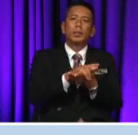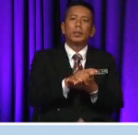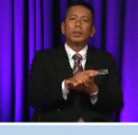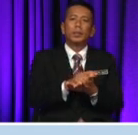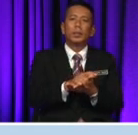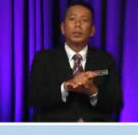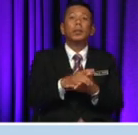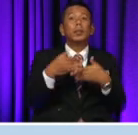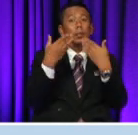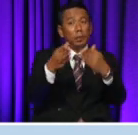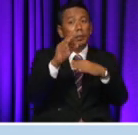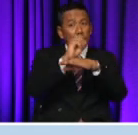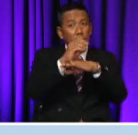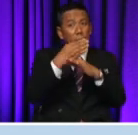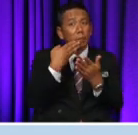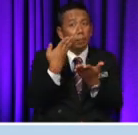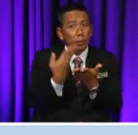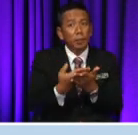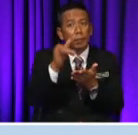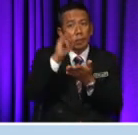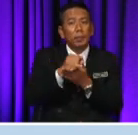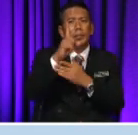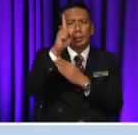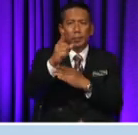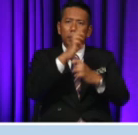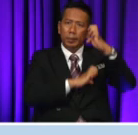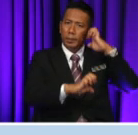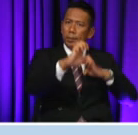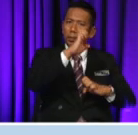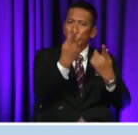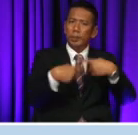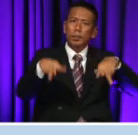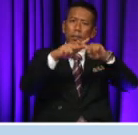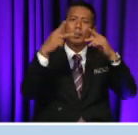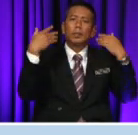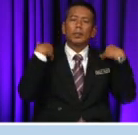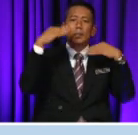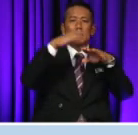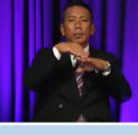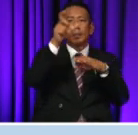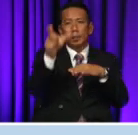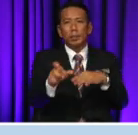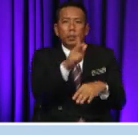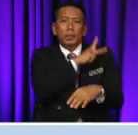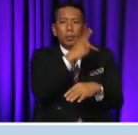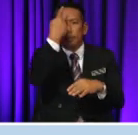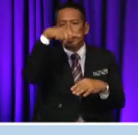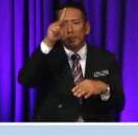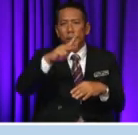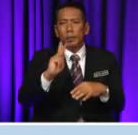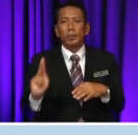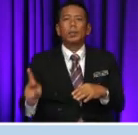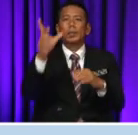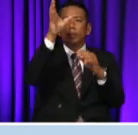Memberi teguran yang baik itu adalah satu etika yang perlu ada pada seorang ketua untuk memastikan